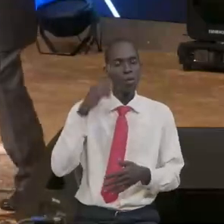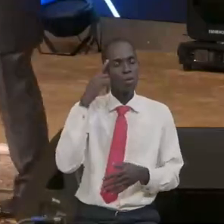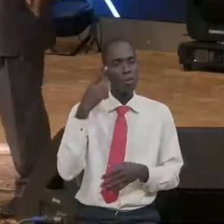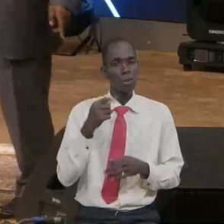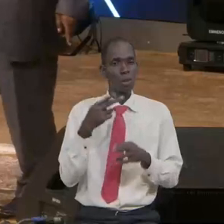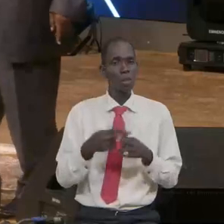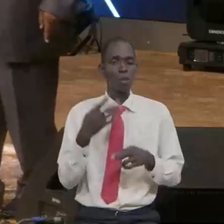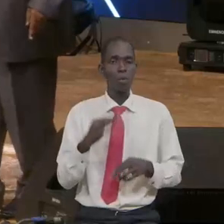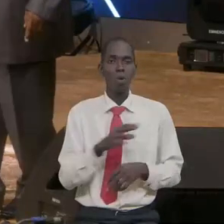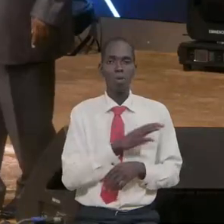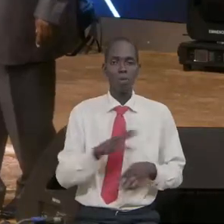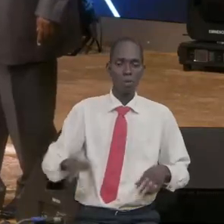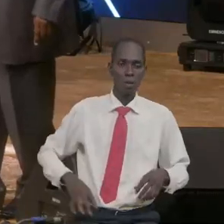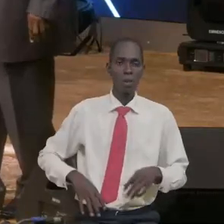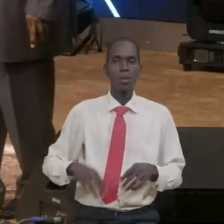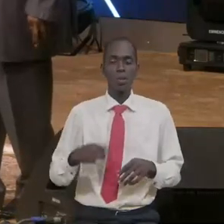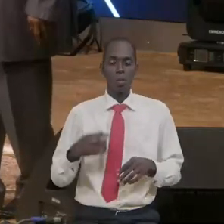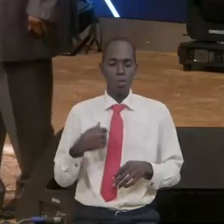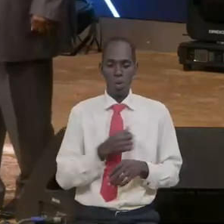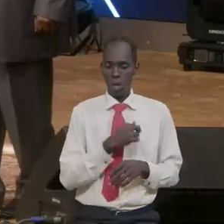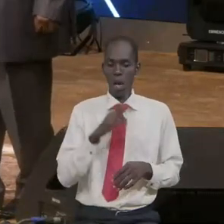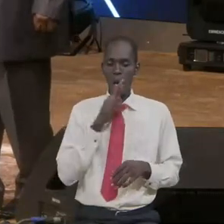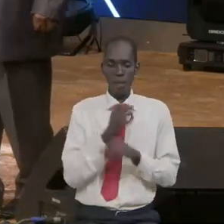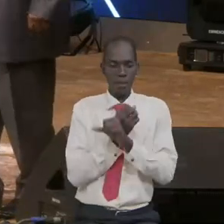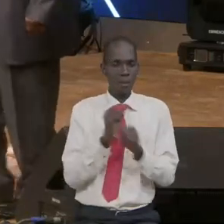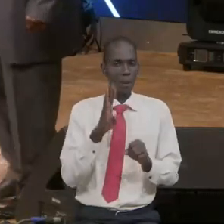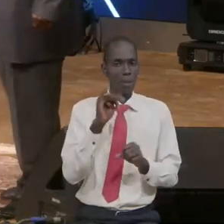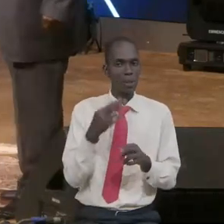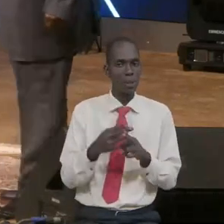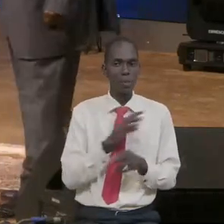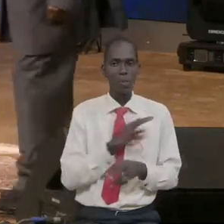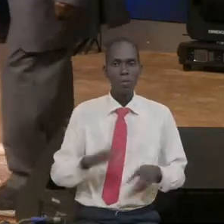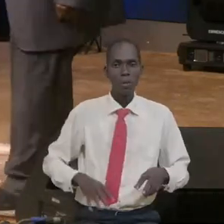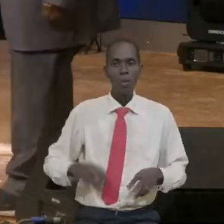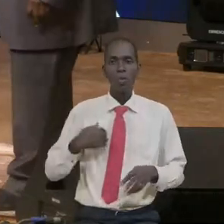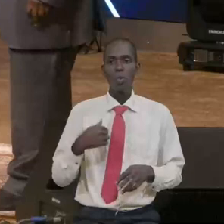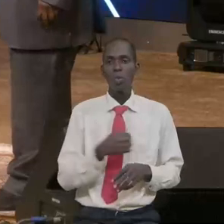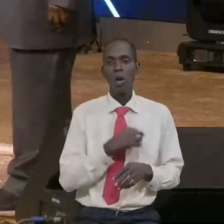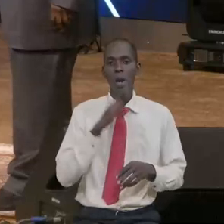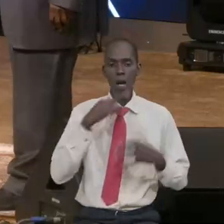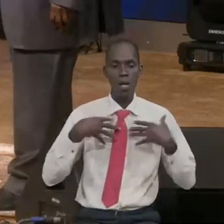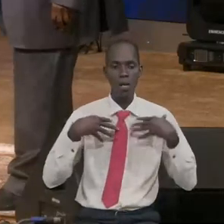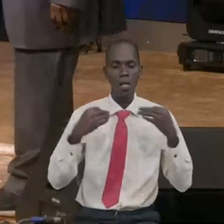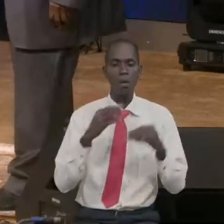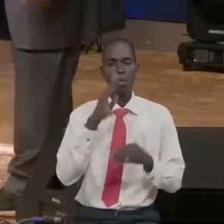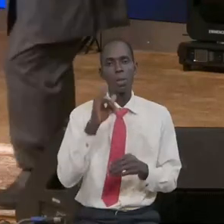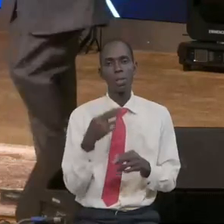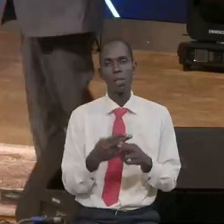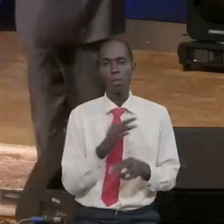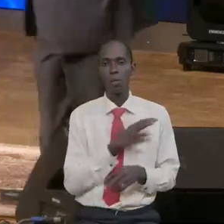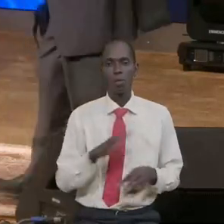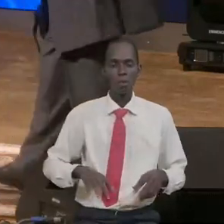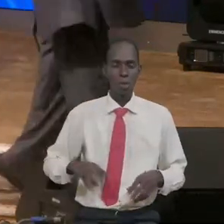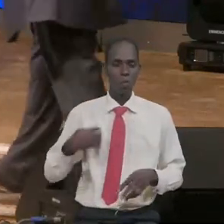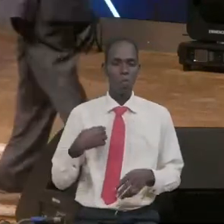le nom de Christ, nous sommes sauvés par le nom de Christ, nous sommes guéris par le nom de Christ, nous sommes délivrés par le